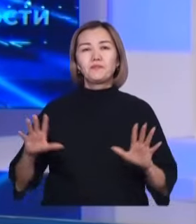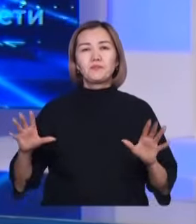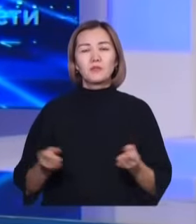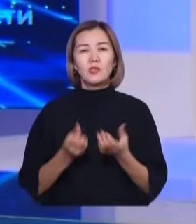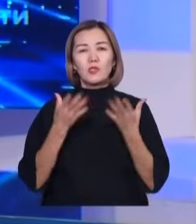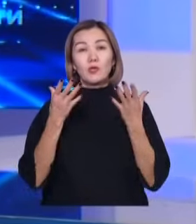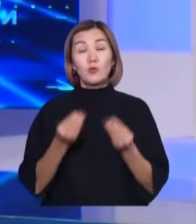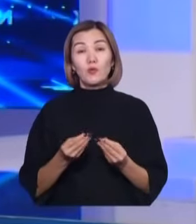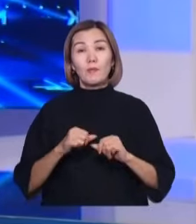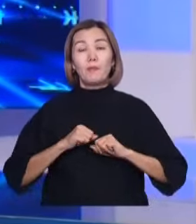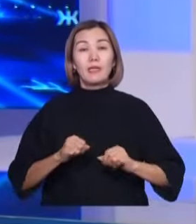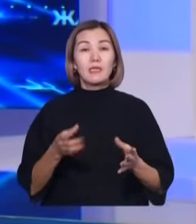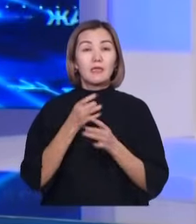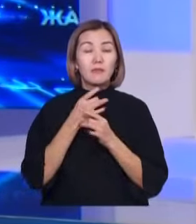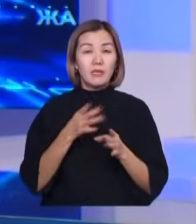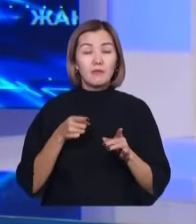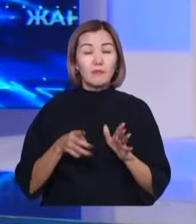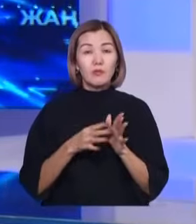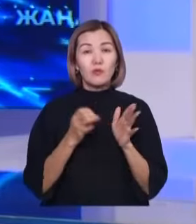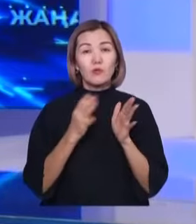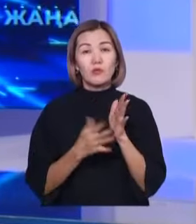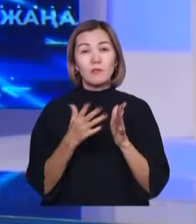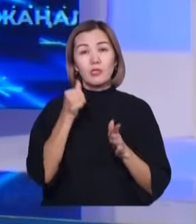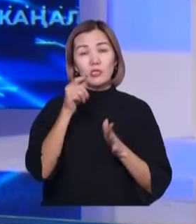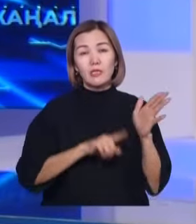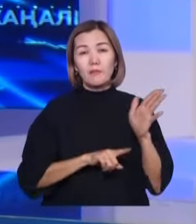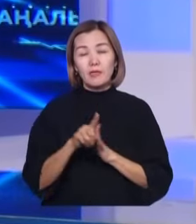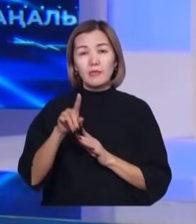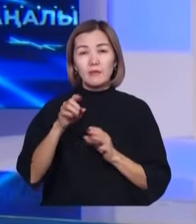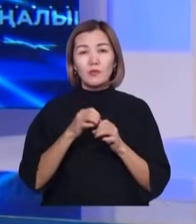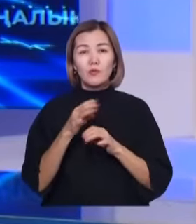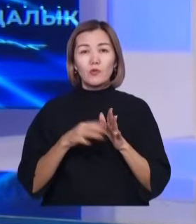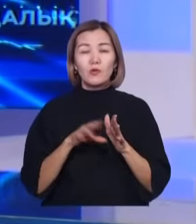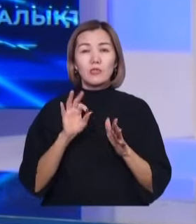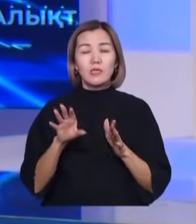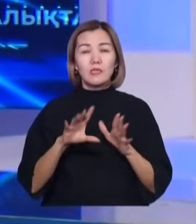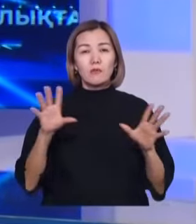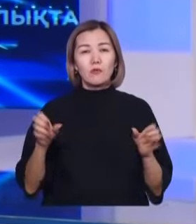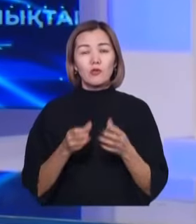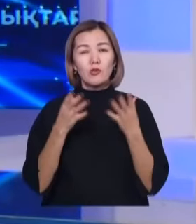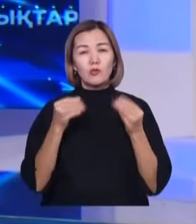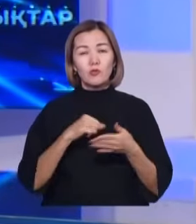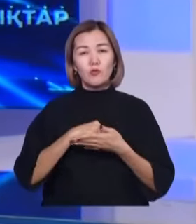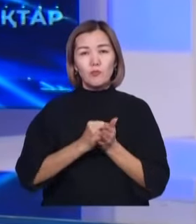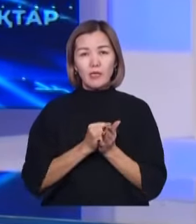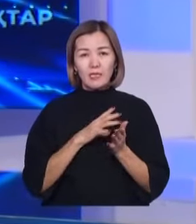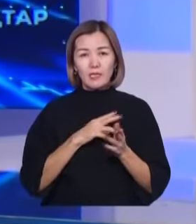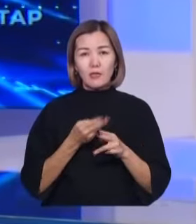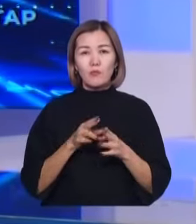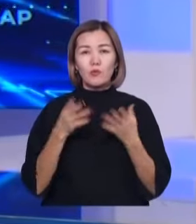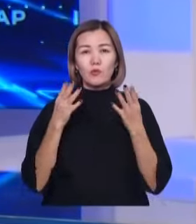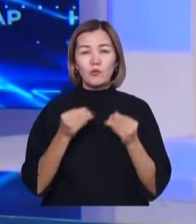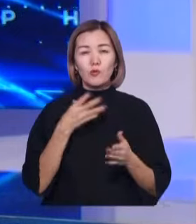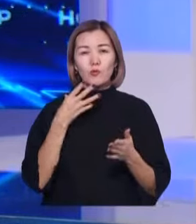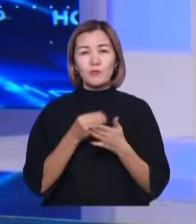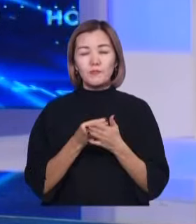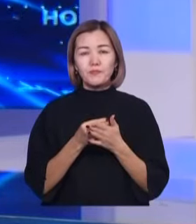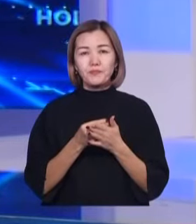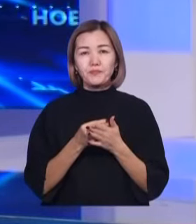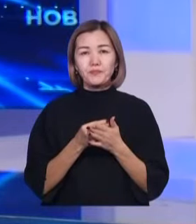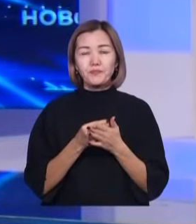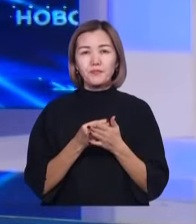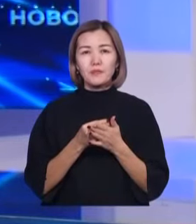Құтқарушылар күні батырлар мерекесі. 1995 жылдан бері елімізде 19 қазан құтқарушылар күні болып бекітілді. Бұл